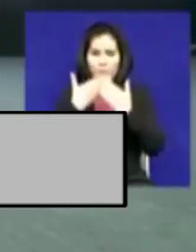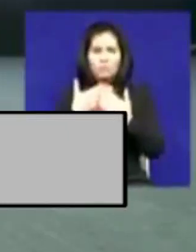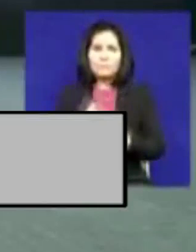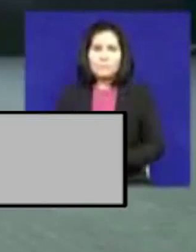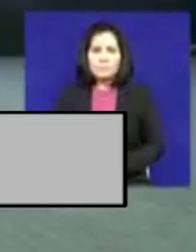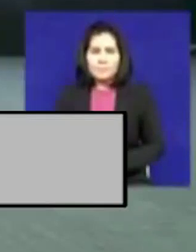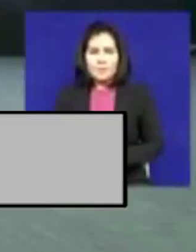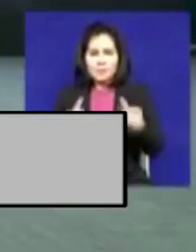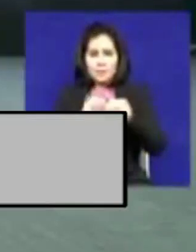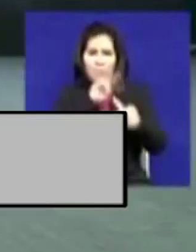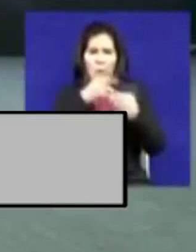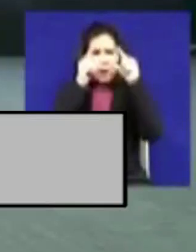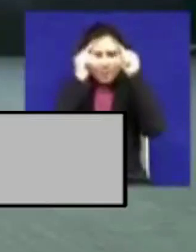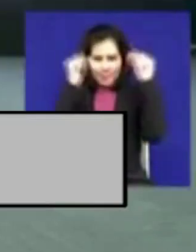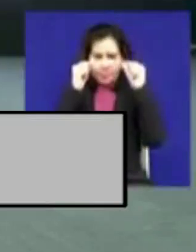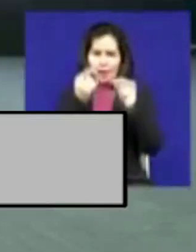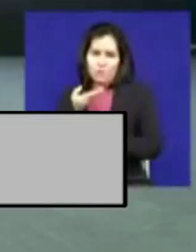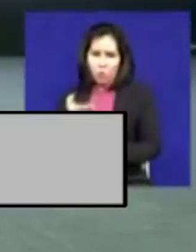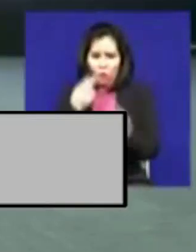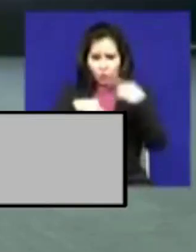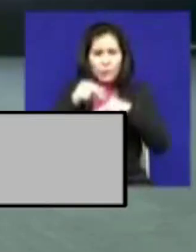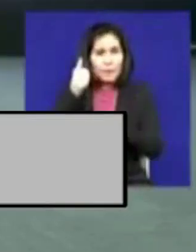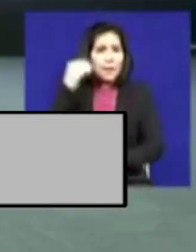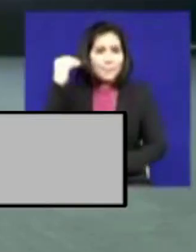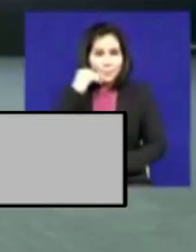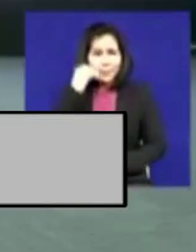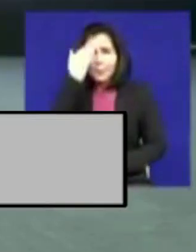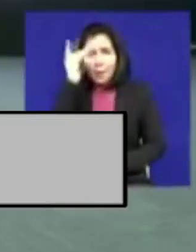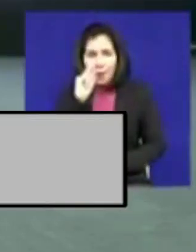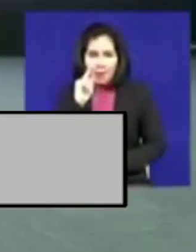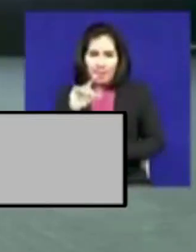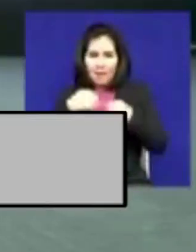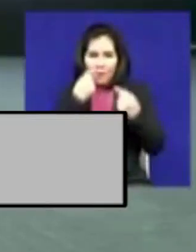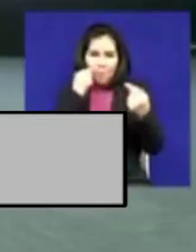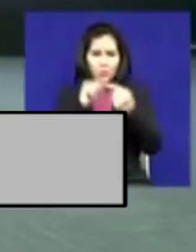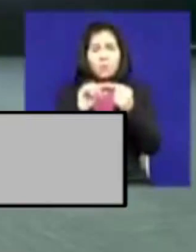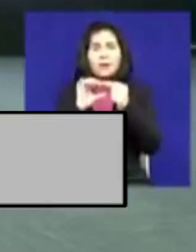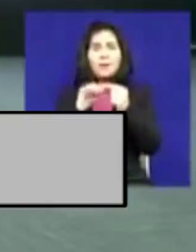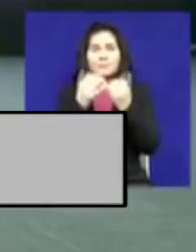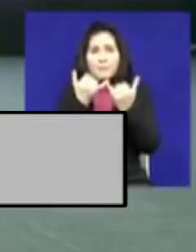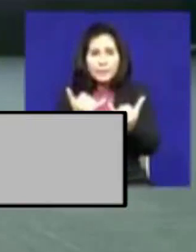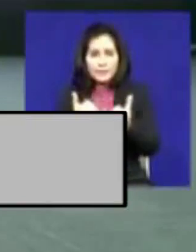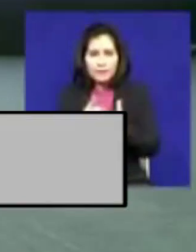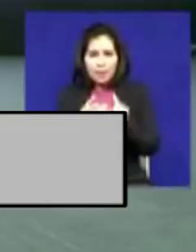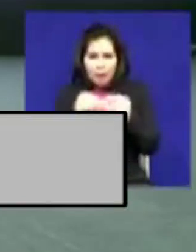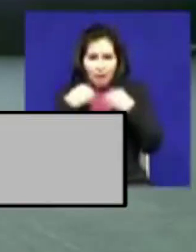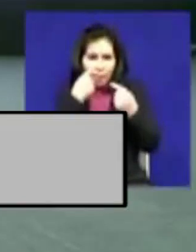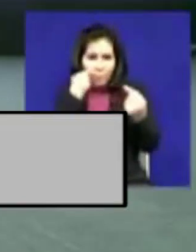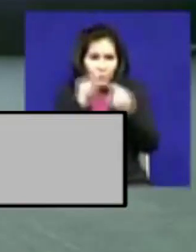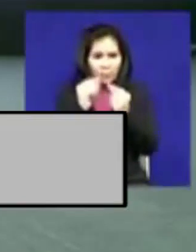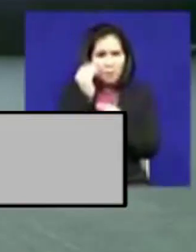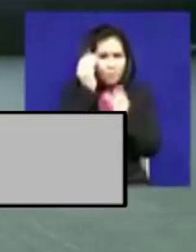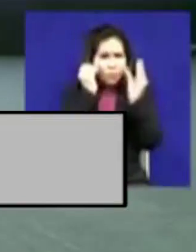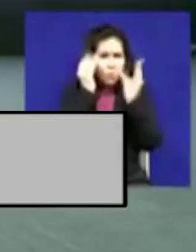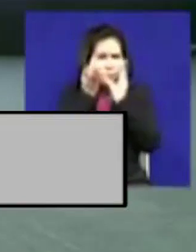ทั้งนี้ทั้งนั้นก็เพื่อให้สัมพันธ ์และคุณหมอโอภาสการกวินพงศ์อธิบดีกรมวิทยาศาสตร์การแพทย์ก็ได้ชี้แจงค